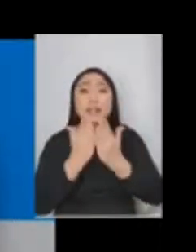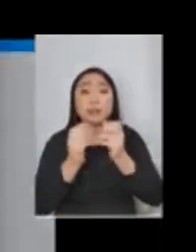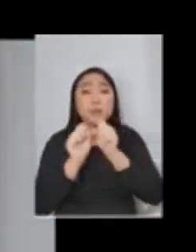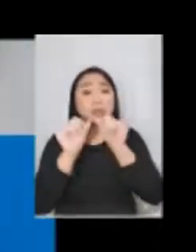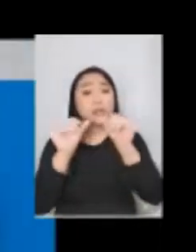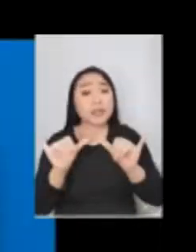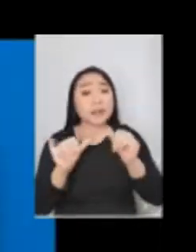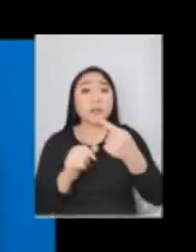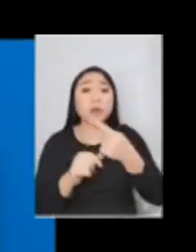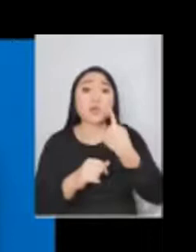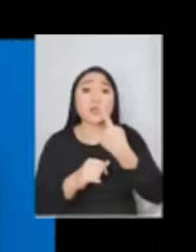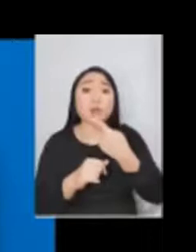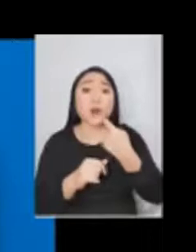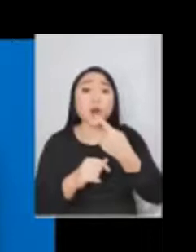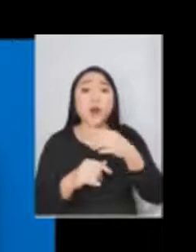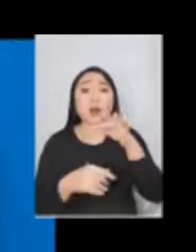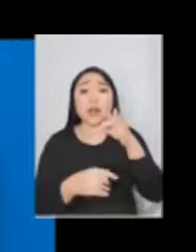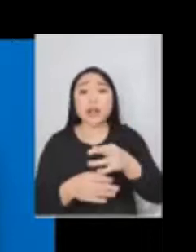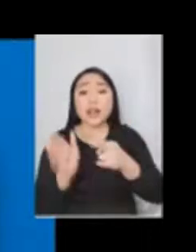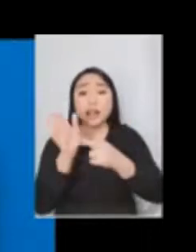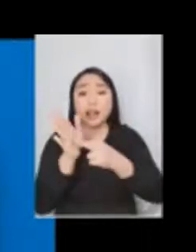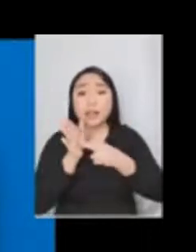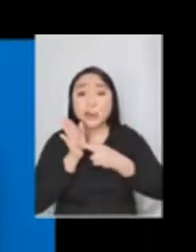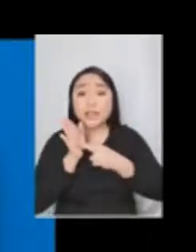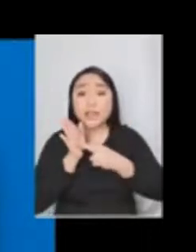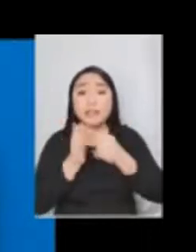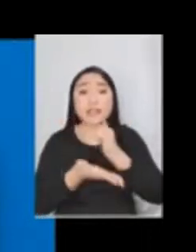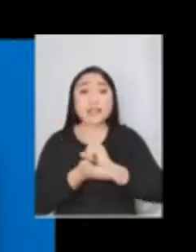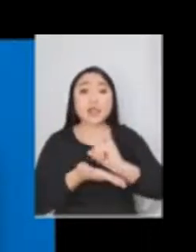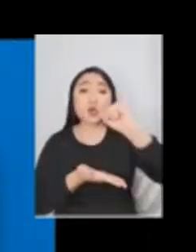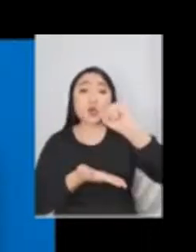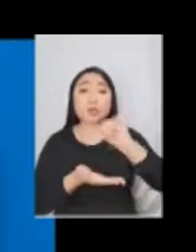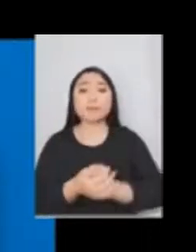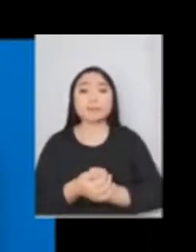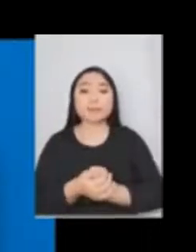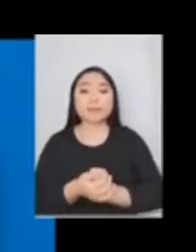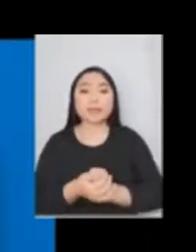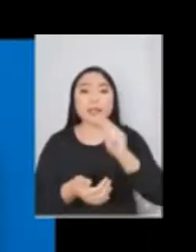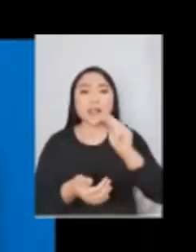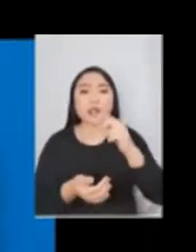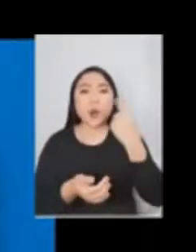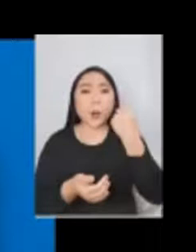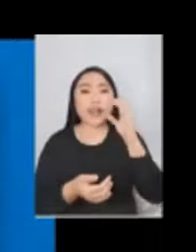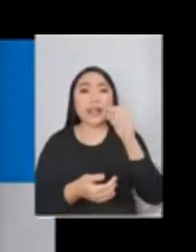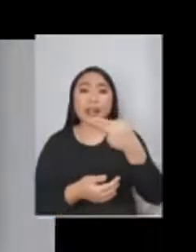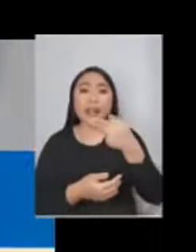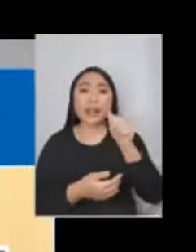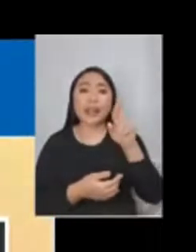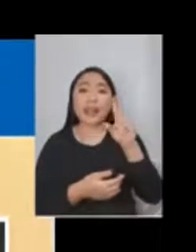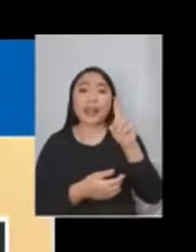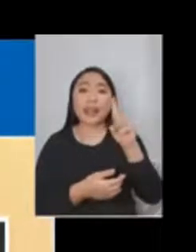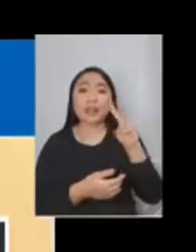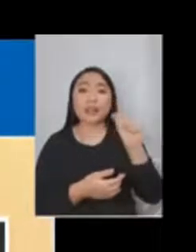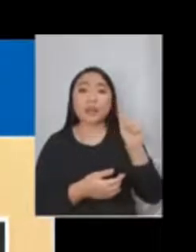Yan. So ano naman yung meron kay Starbucks? Ano yung laman ni Starbucks? Si Starbucks po ay